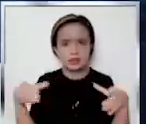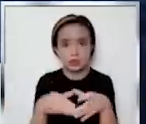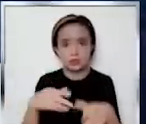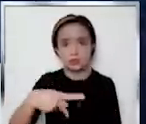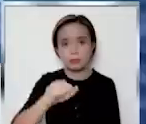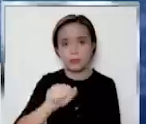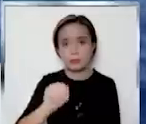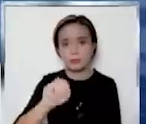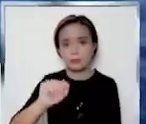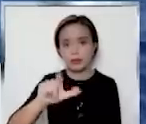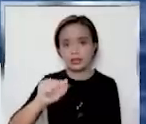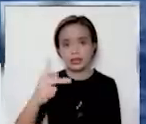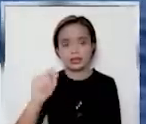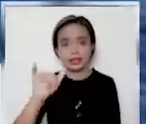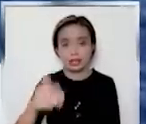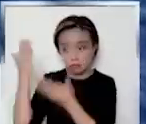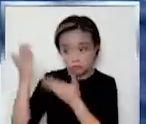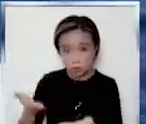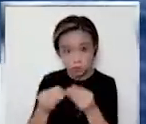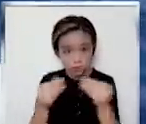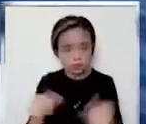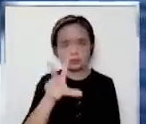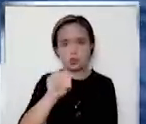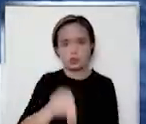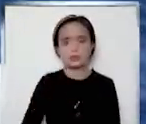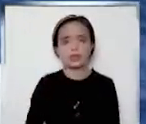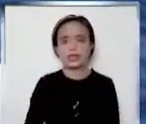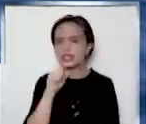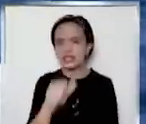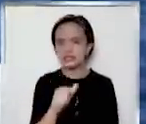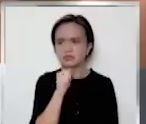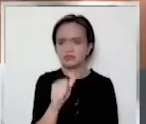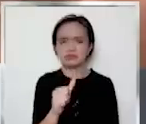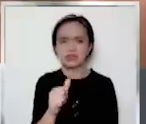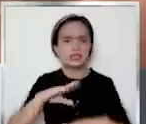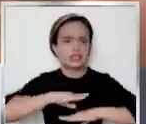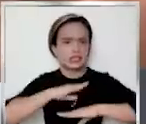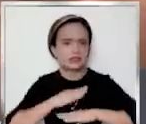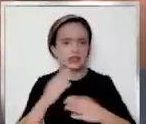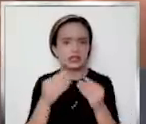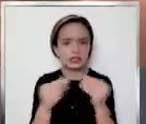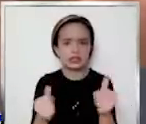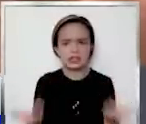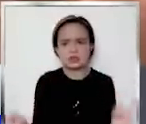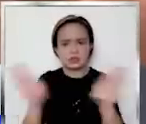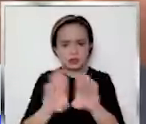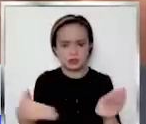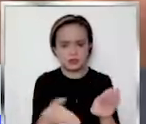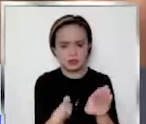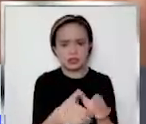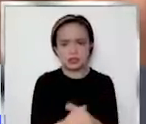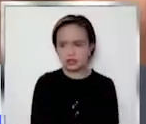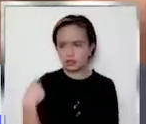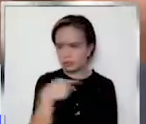ang importasyon. Hindi rin sila kumbinsido sa sinasabing dahilan na closed fishing season. Hindi po kami naniniwala po na may shortage.